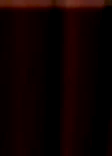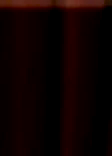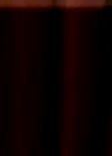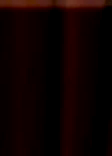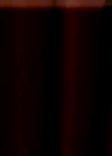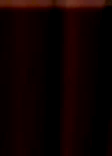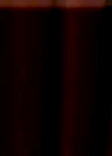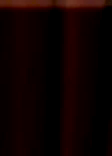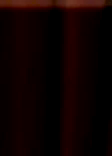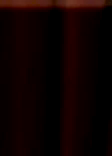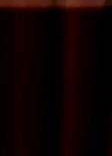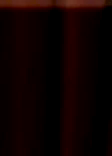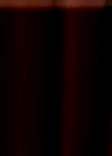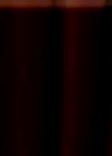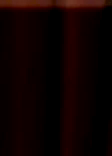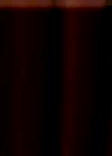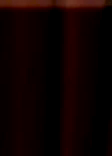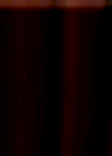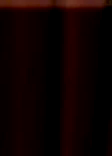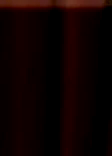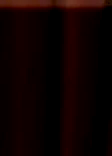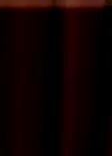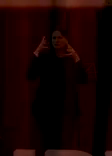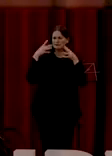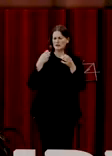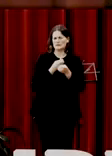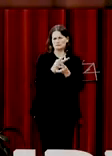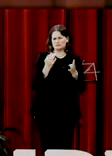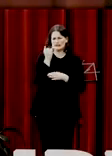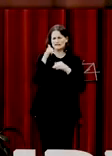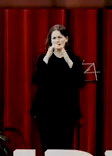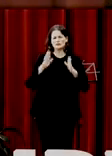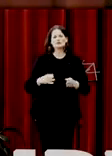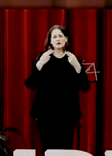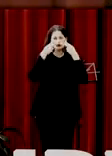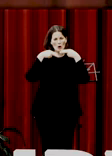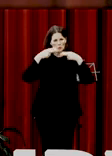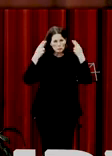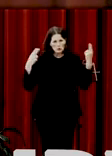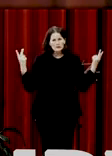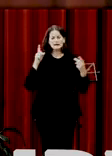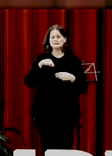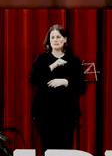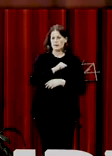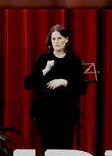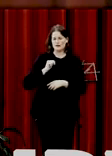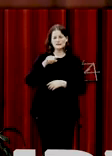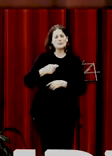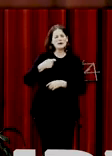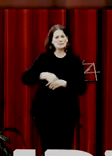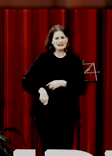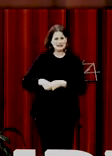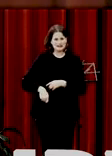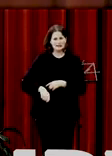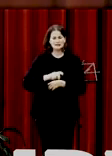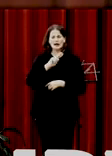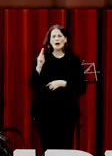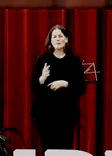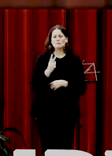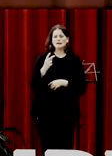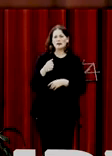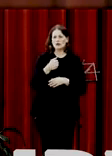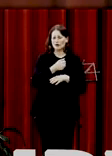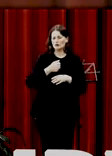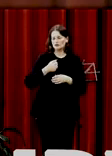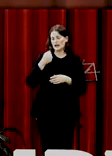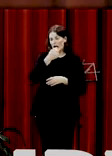És presidenta del 22@network Barcelona, el districte de la innovació, el talent i la tecnologia